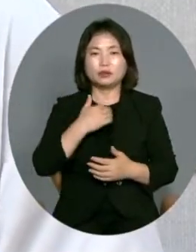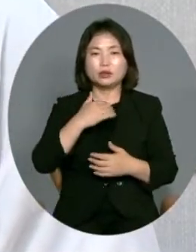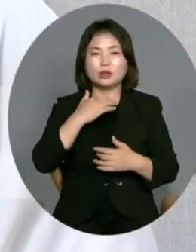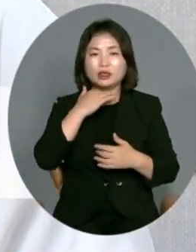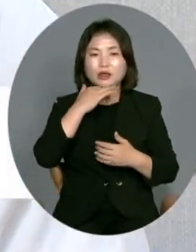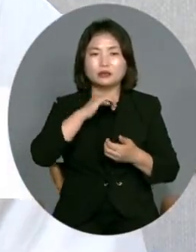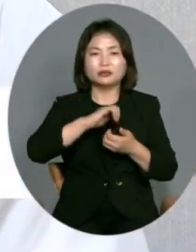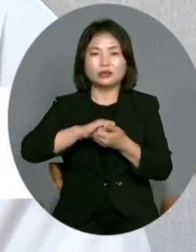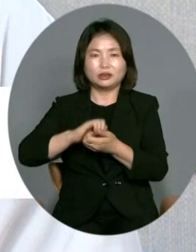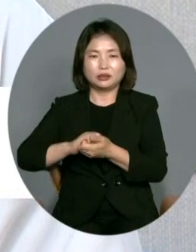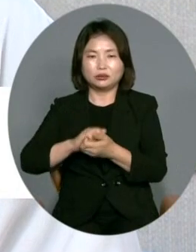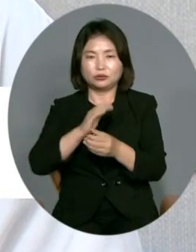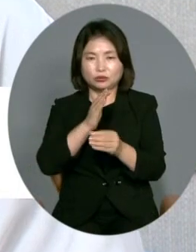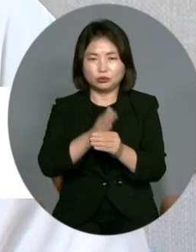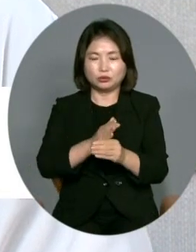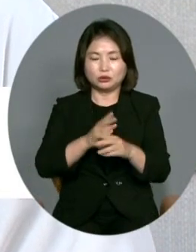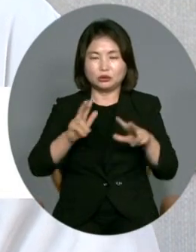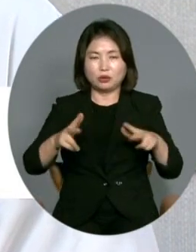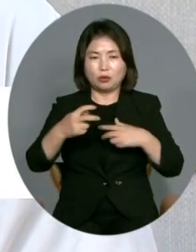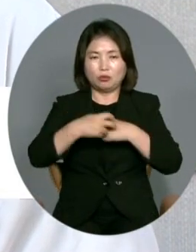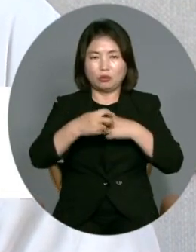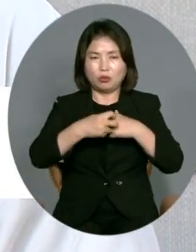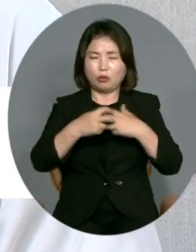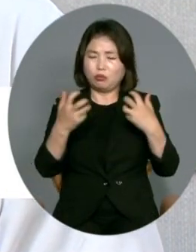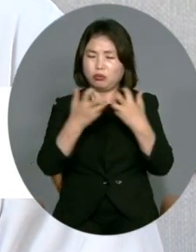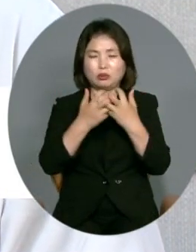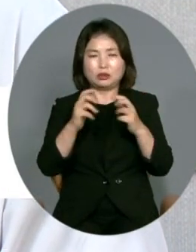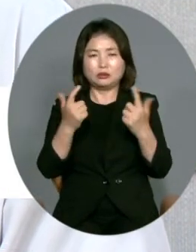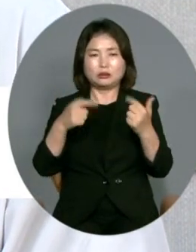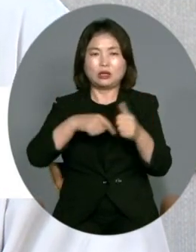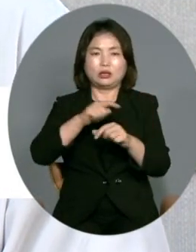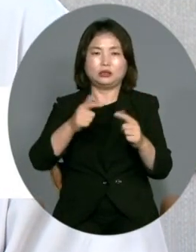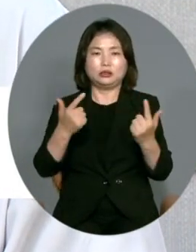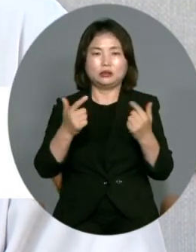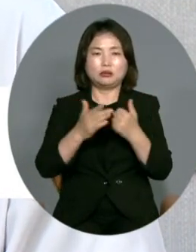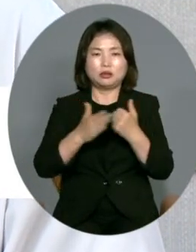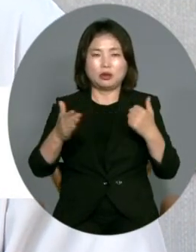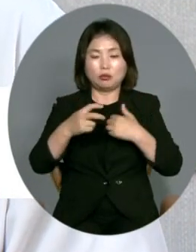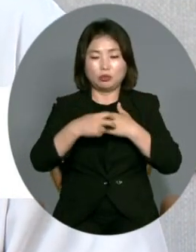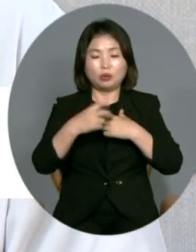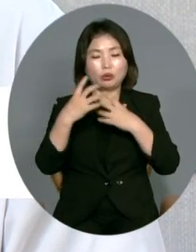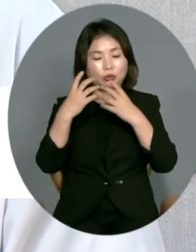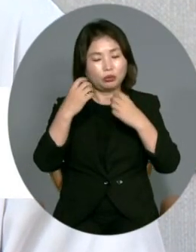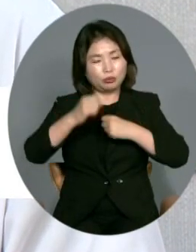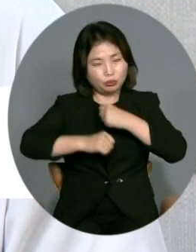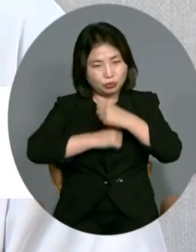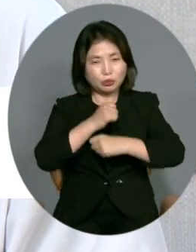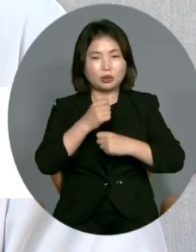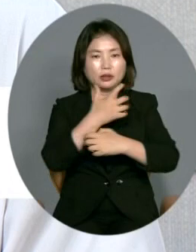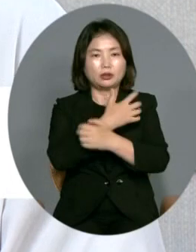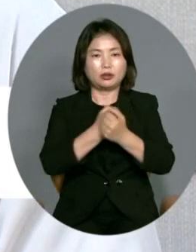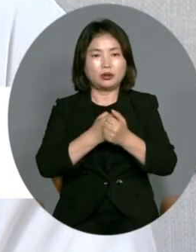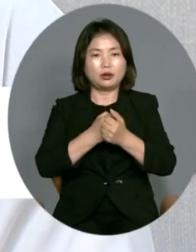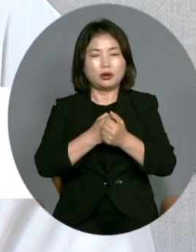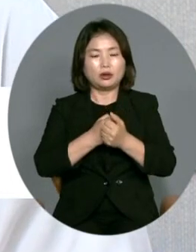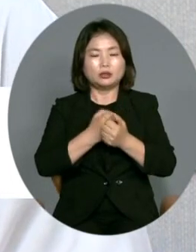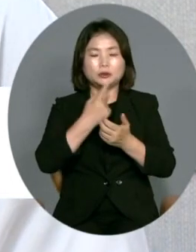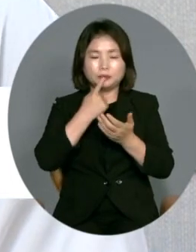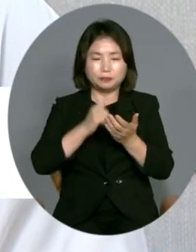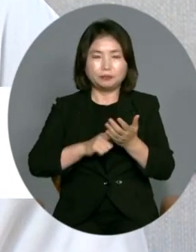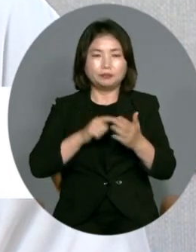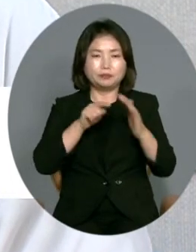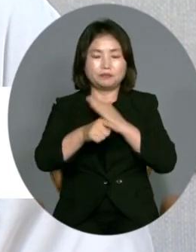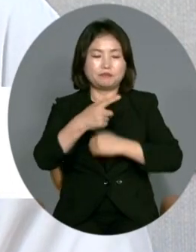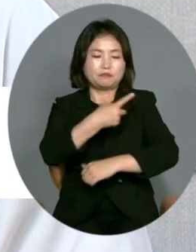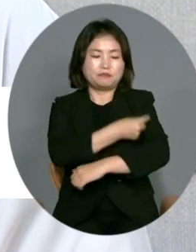제안하고 있으니까 지금은 경우에 붐비고 이렇지 않았습니다 그래서 어느 병원이 되든지 아 예약하는게 그렇게 어렵지 않고 오시면